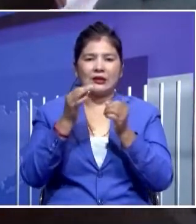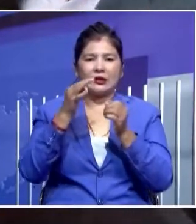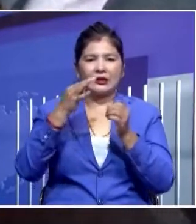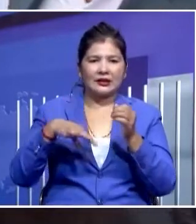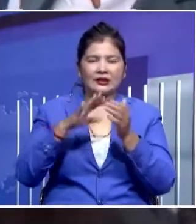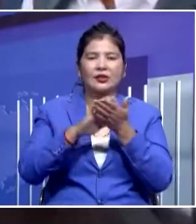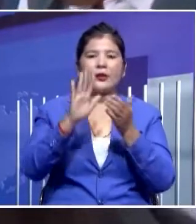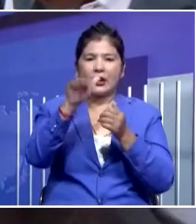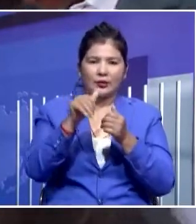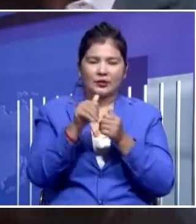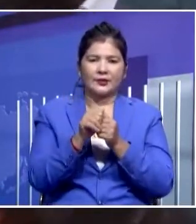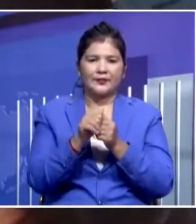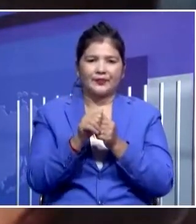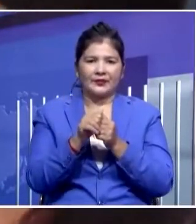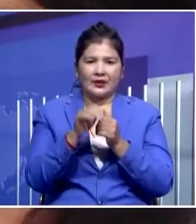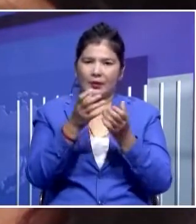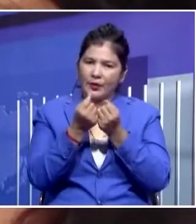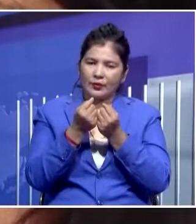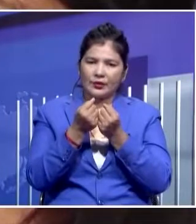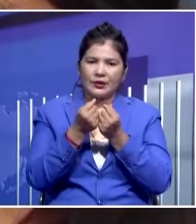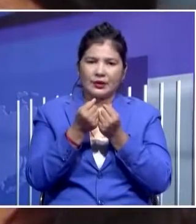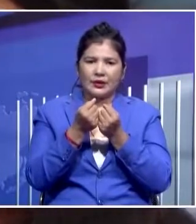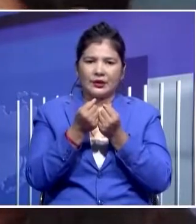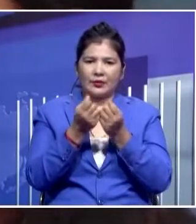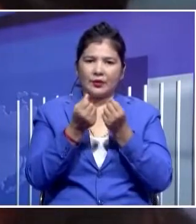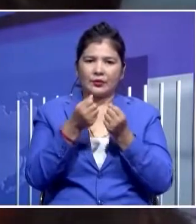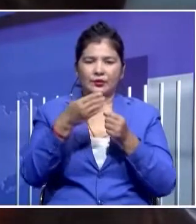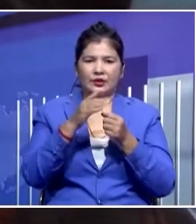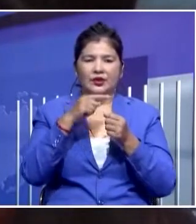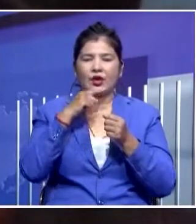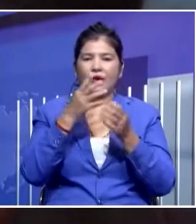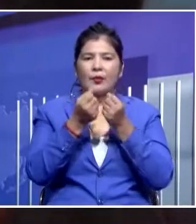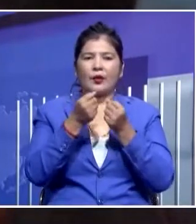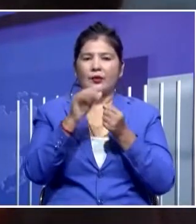आओस्, जथाभावी आयो भने पाउनेले नि पाउनुहुन्न, नपाउने नि पाउँदैन।